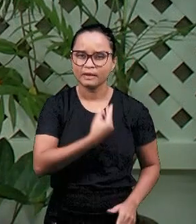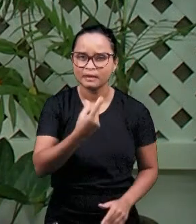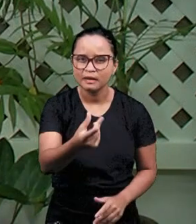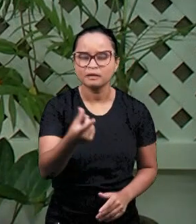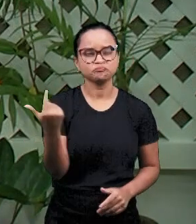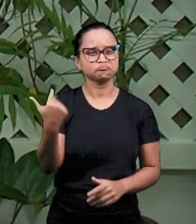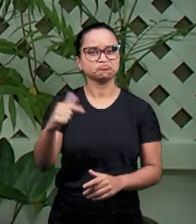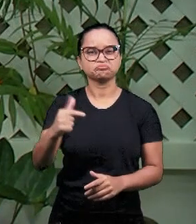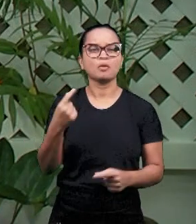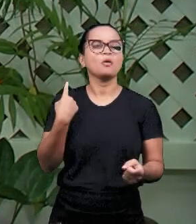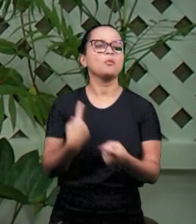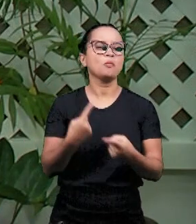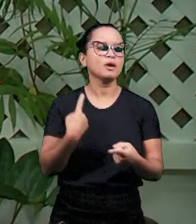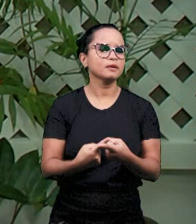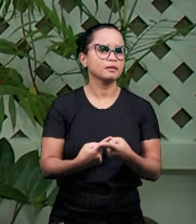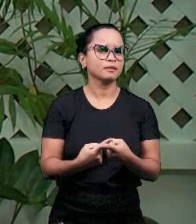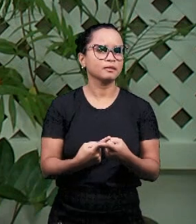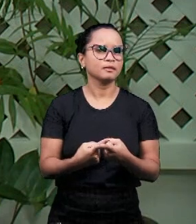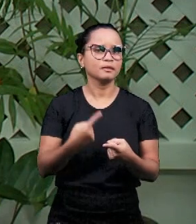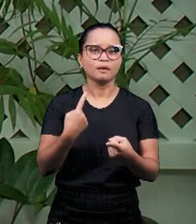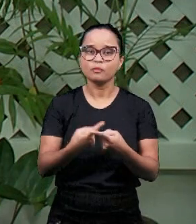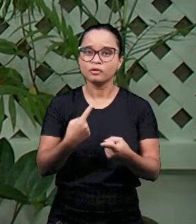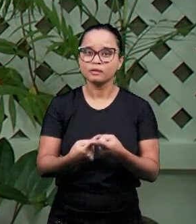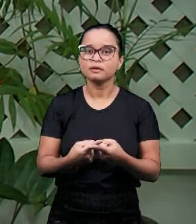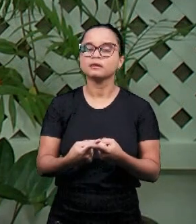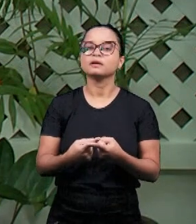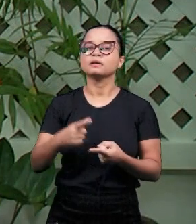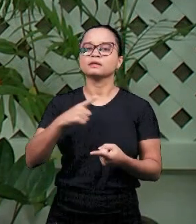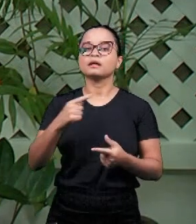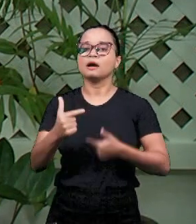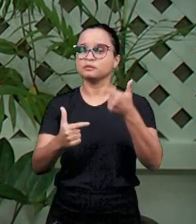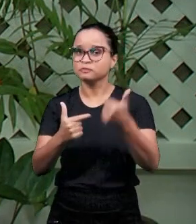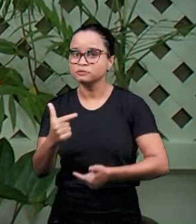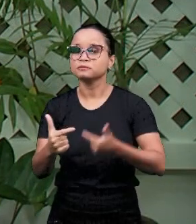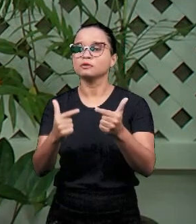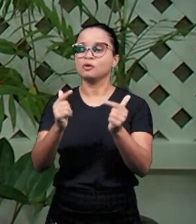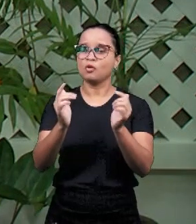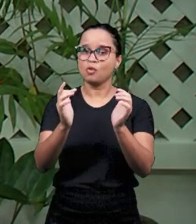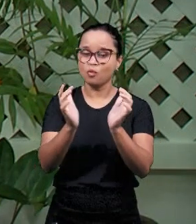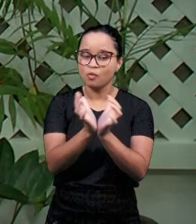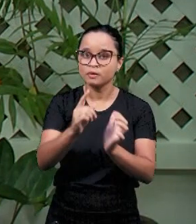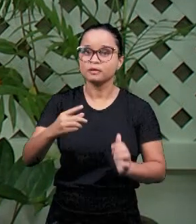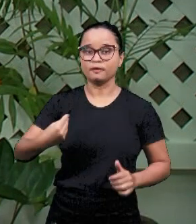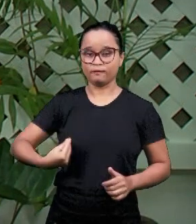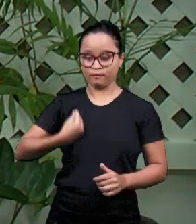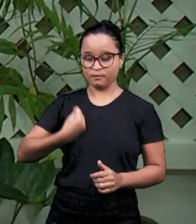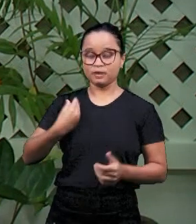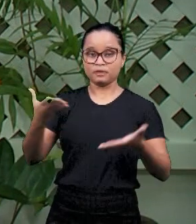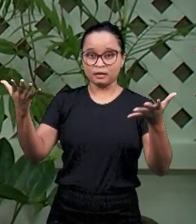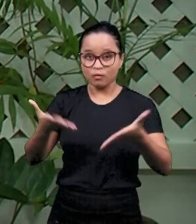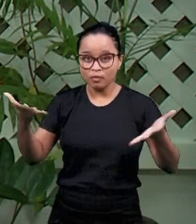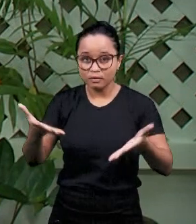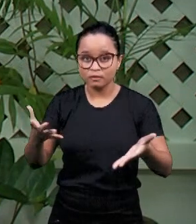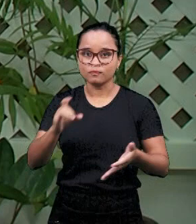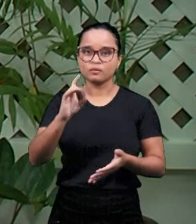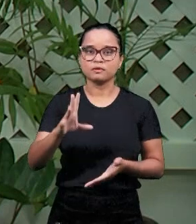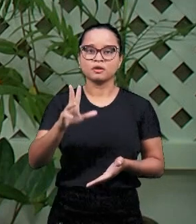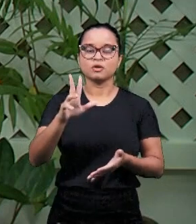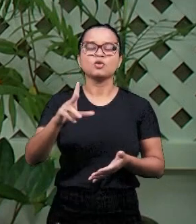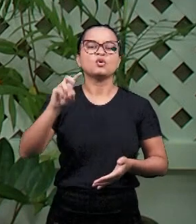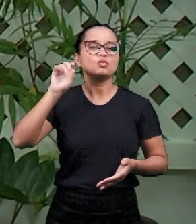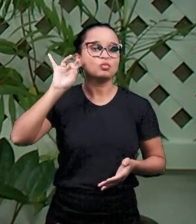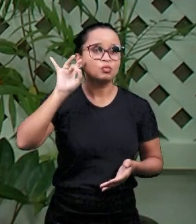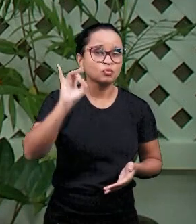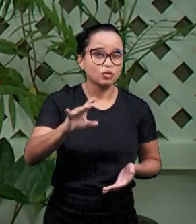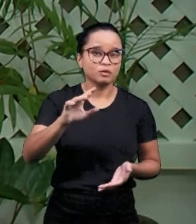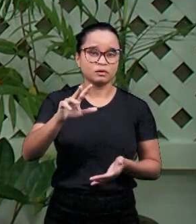pas de projet de vie éternelle sans la révélation de Jésus. Parce que les luttes que le monde présente, donc on ne peut survivre à cela